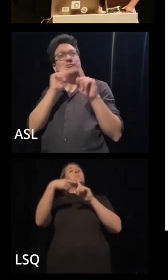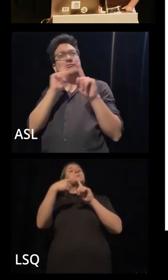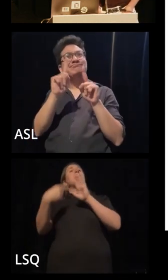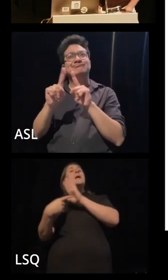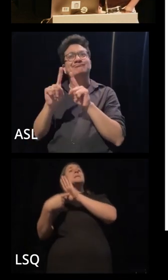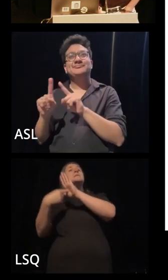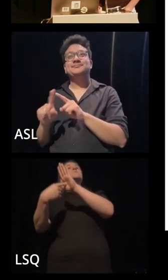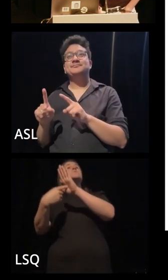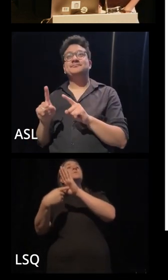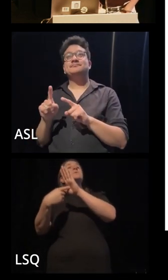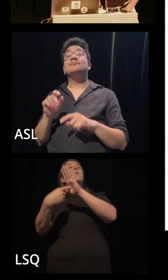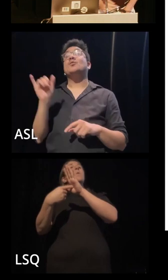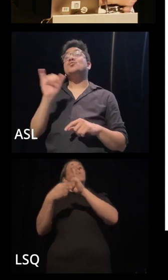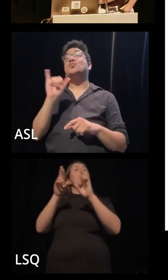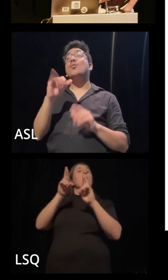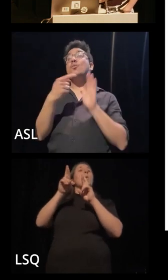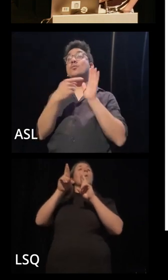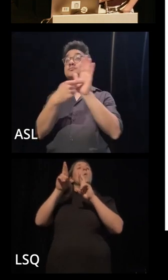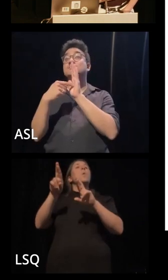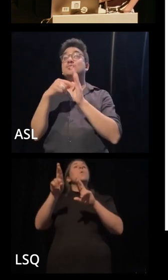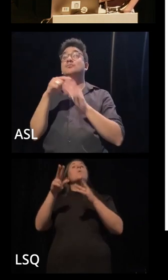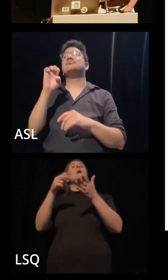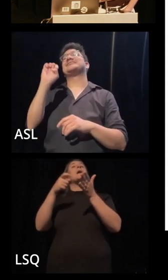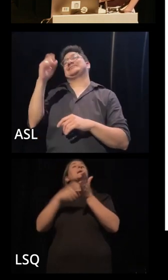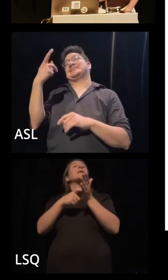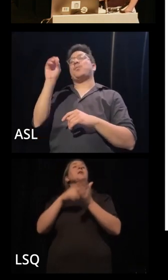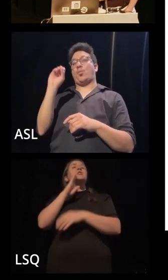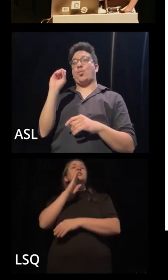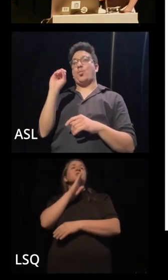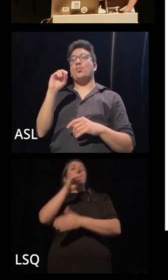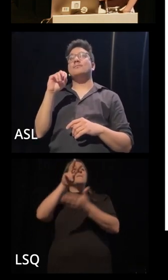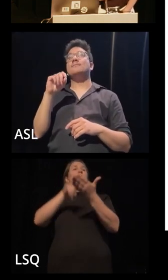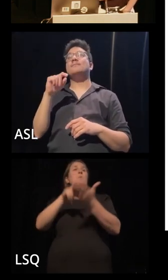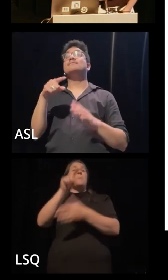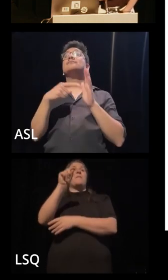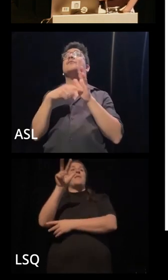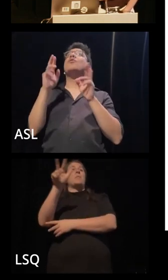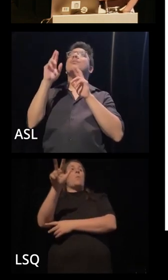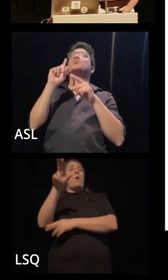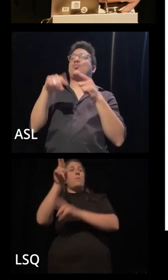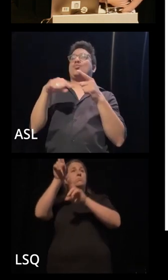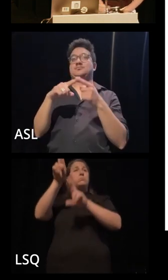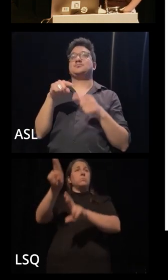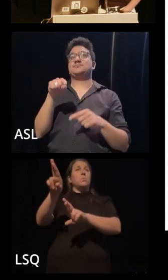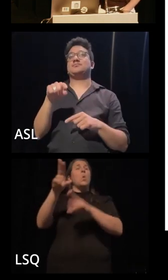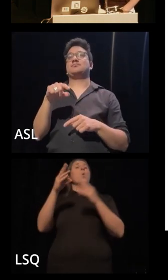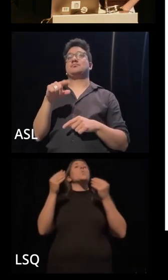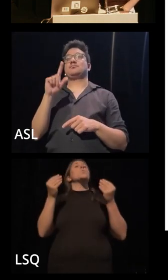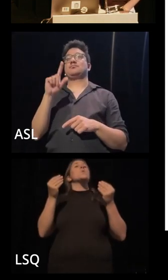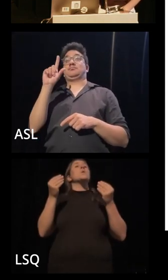qui sera inaugurée en janvier 2023 au musée Oyasso, un musée de la ville